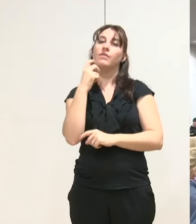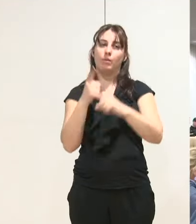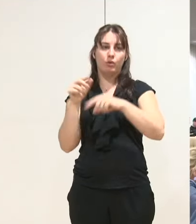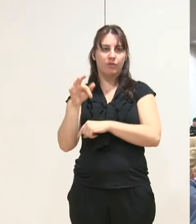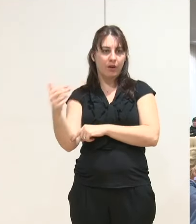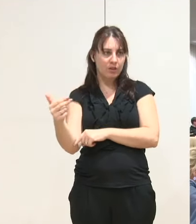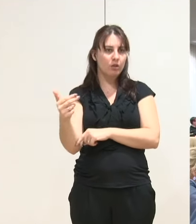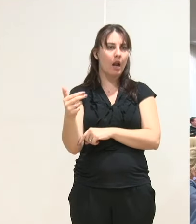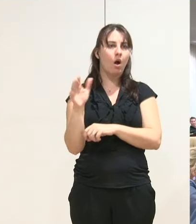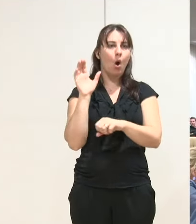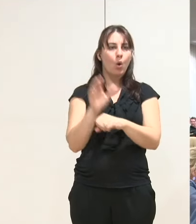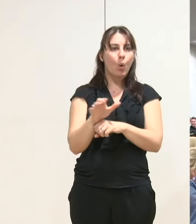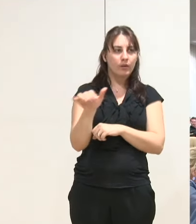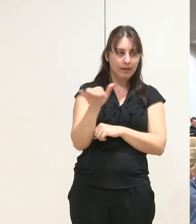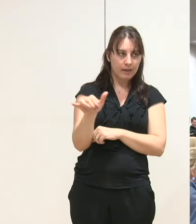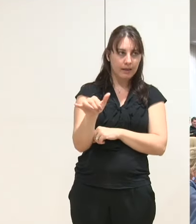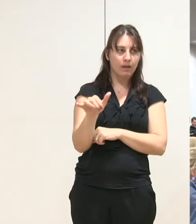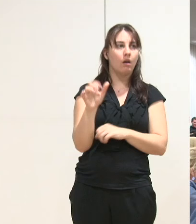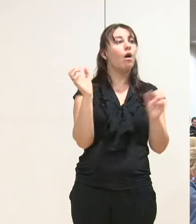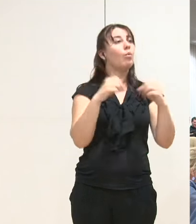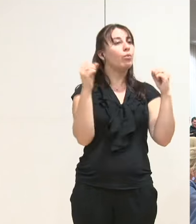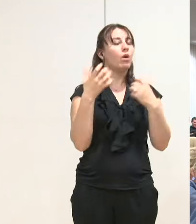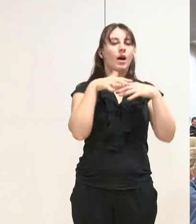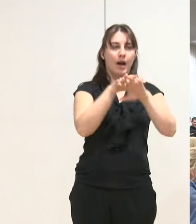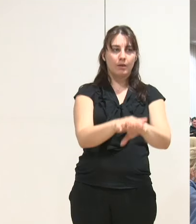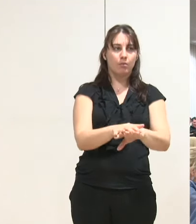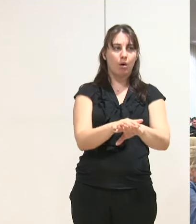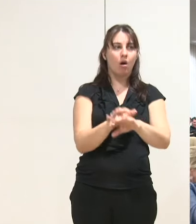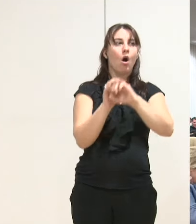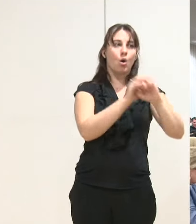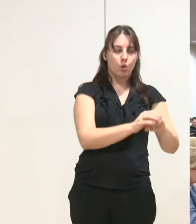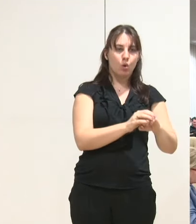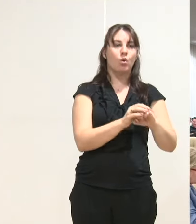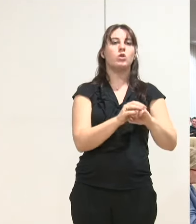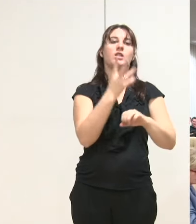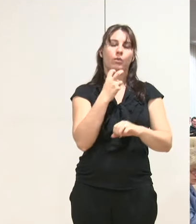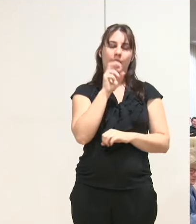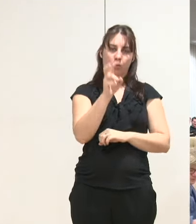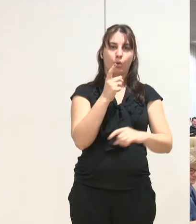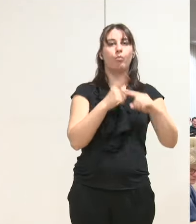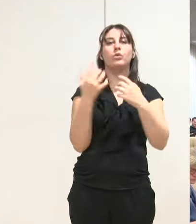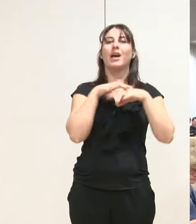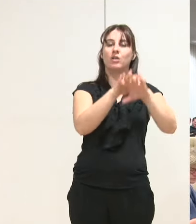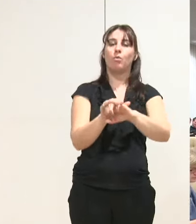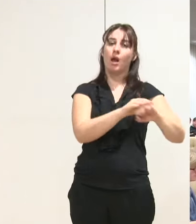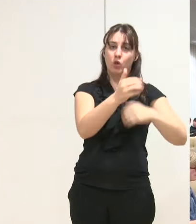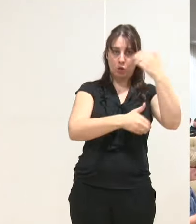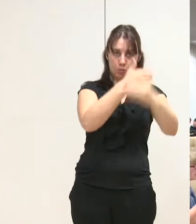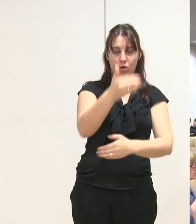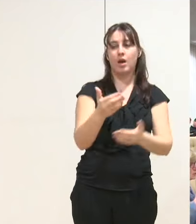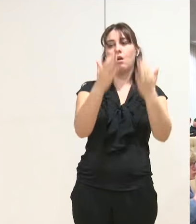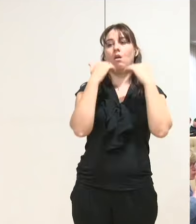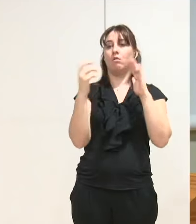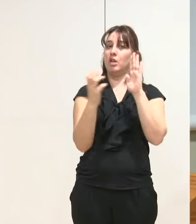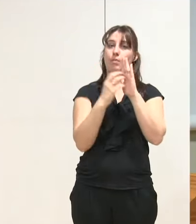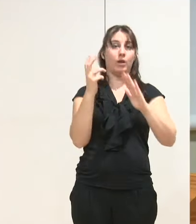qui vote contre qui vote pour rassemblement de citoyens de la gauche et écologistes rassemblement de gauche et de progrès délibération